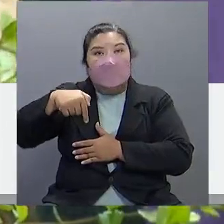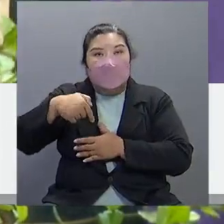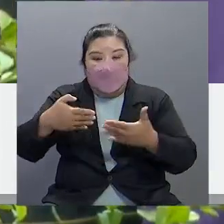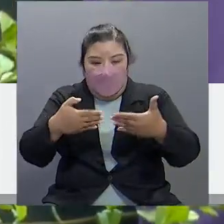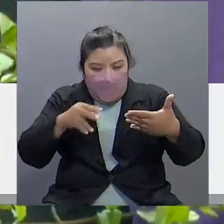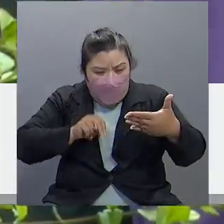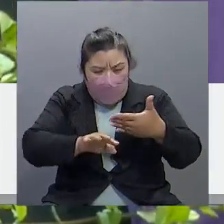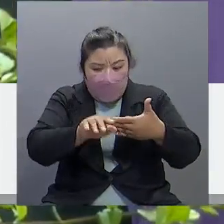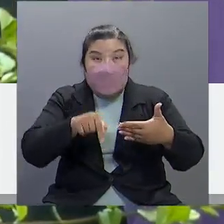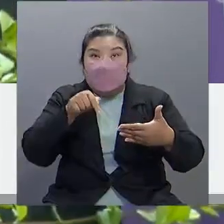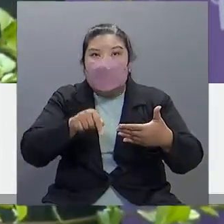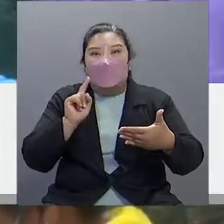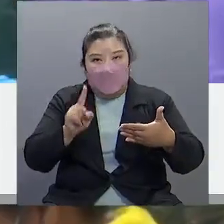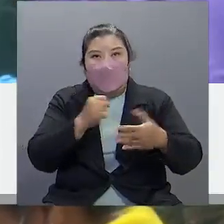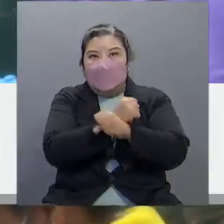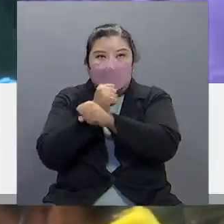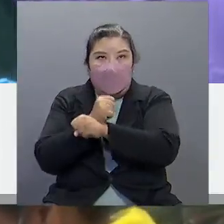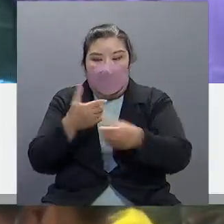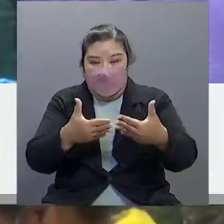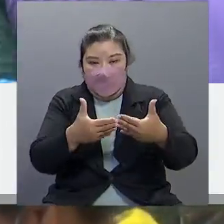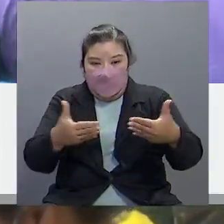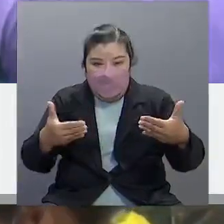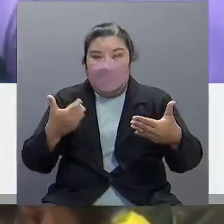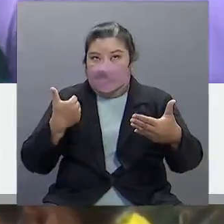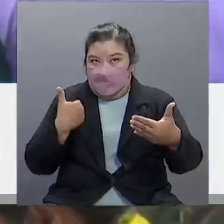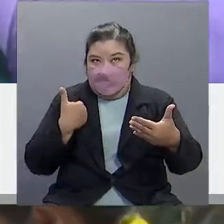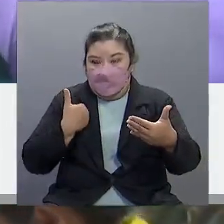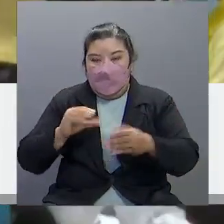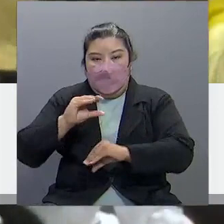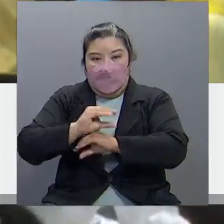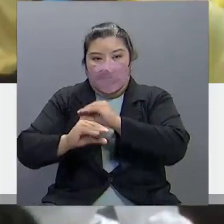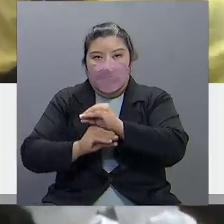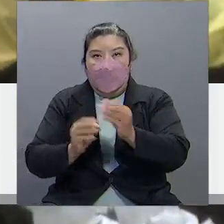ตรงจุดนี้ค่ะจะมีการทำกระสอบทรายกัน 5,000 กระสอบค่ะ